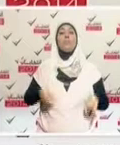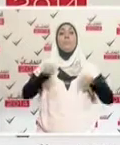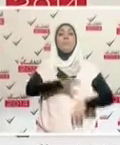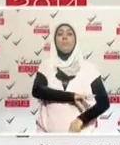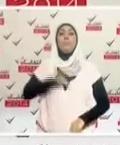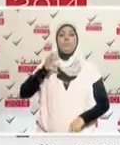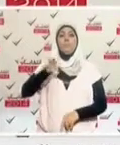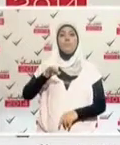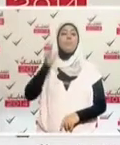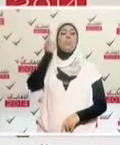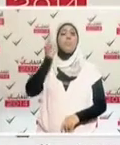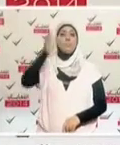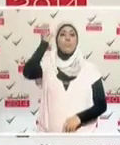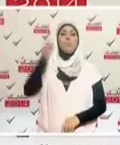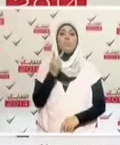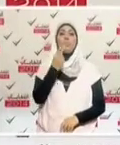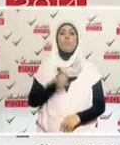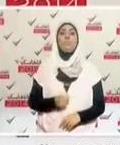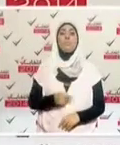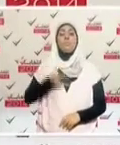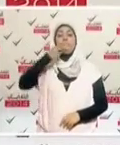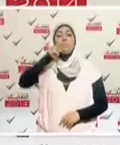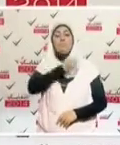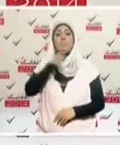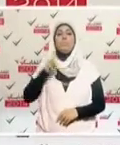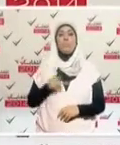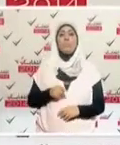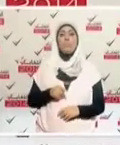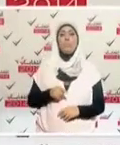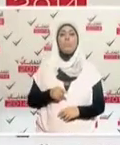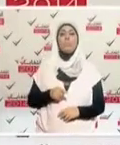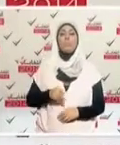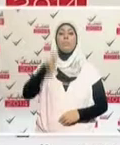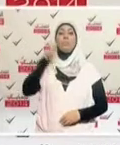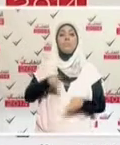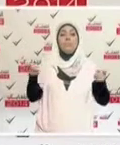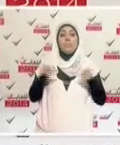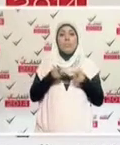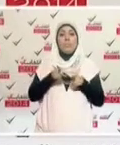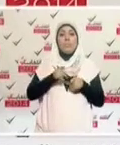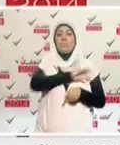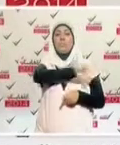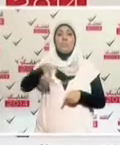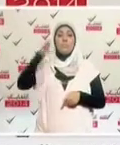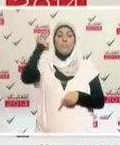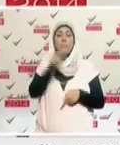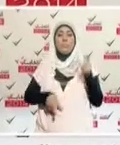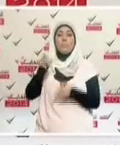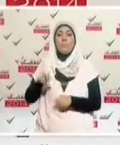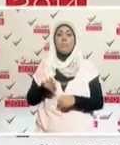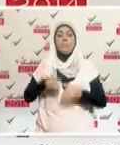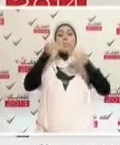والقاصرين، لكن بالواقع ومن غير كذب وبكل اختصار نقوله للتوانسة كل يزي من مدان